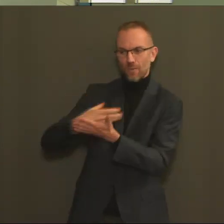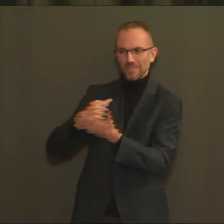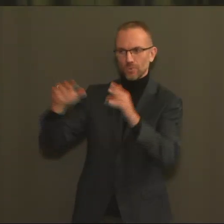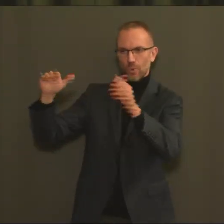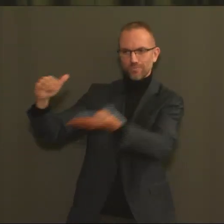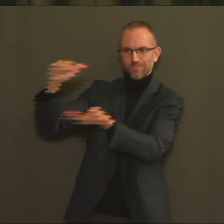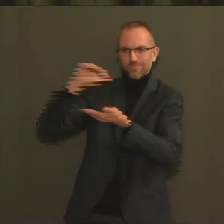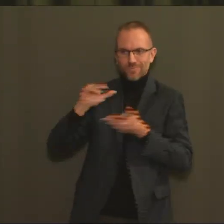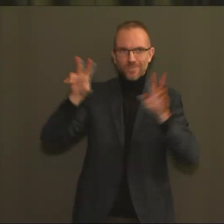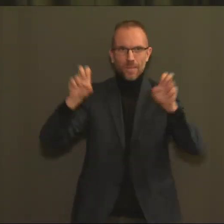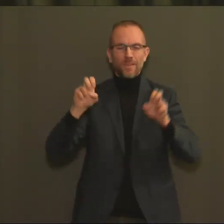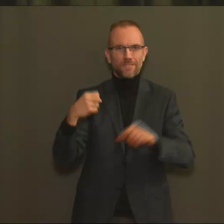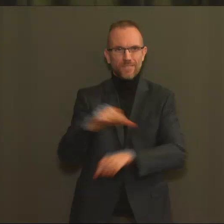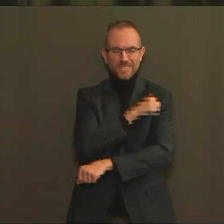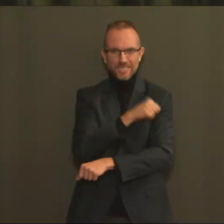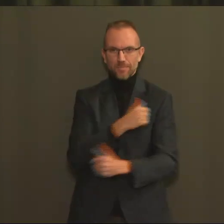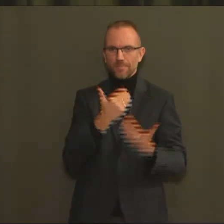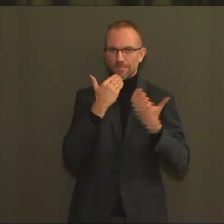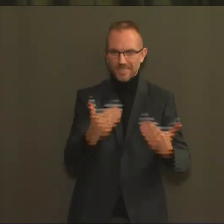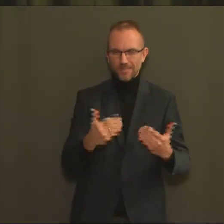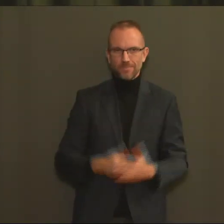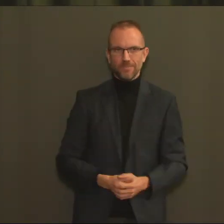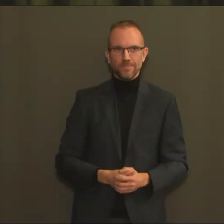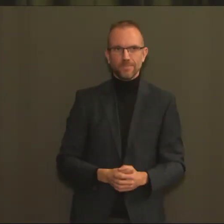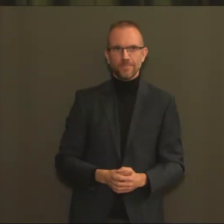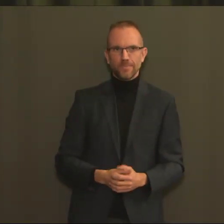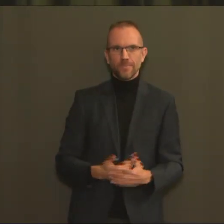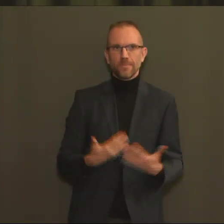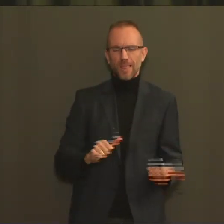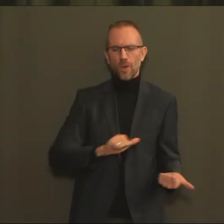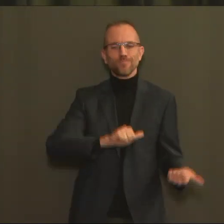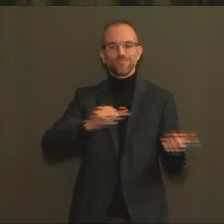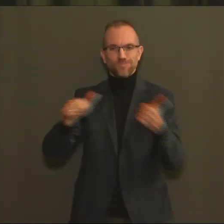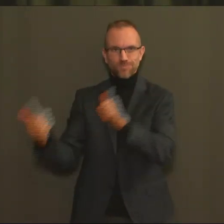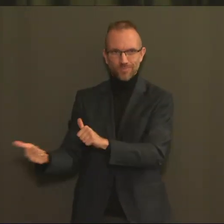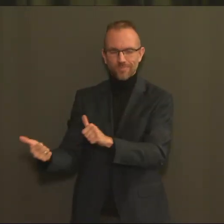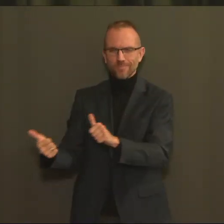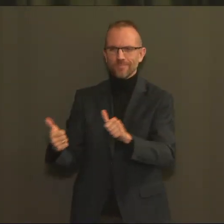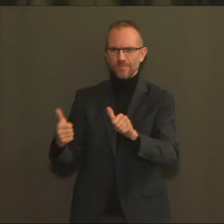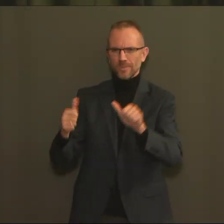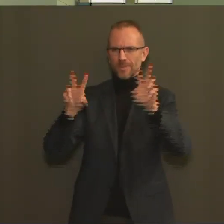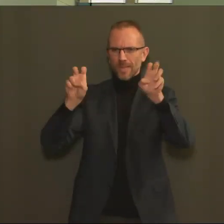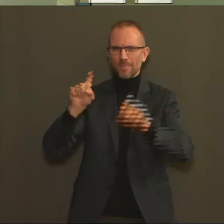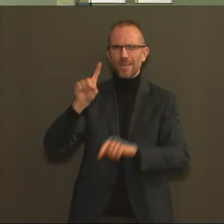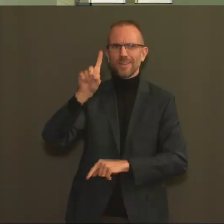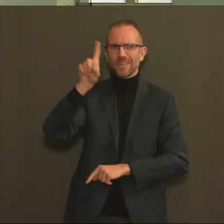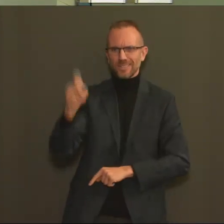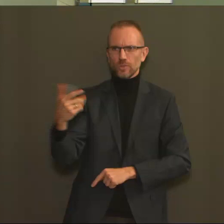nu salon had ray zo'n pc ook eens dronken shiva lab is